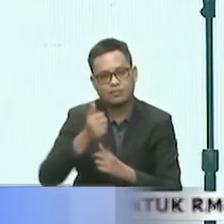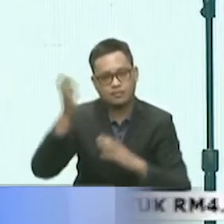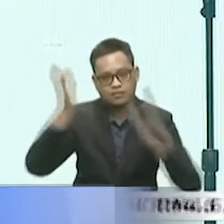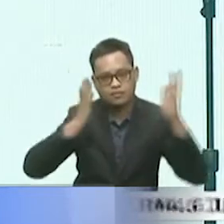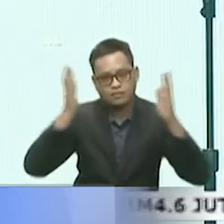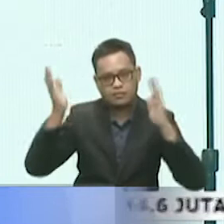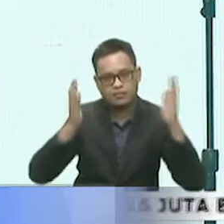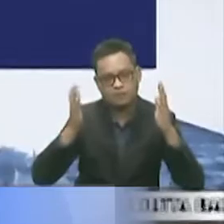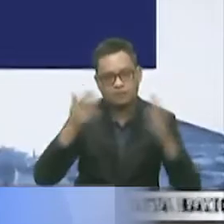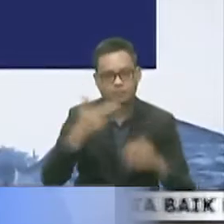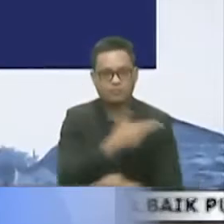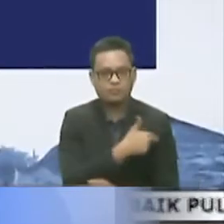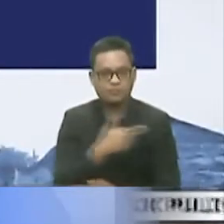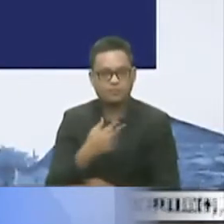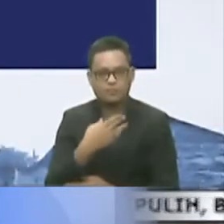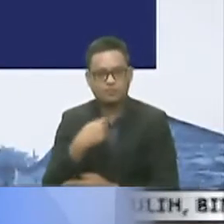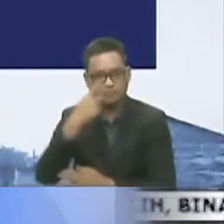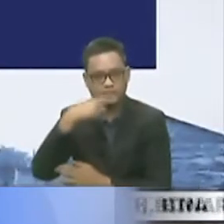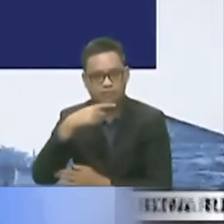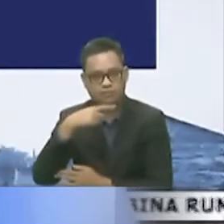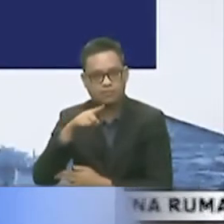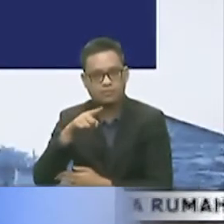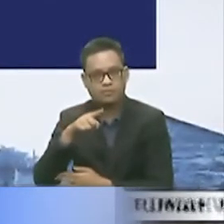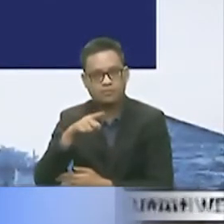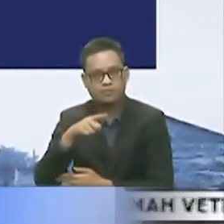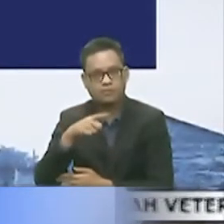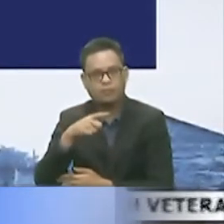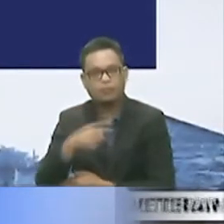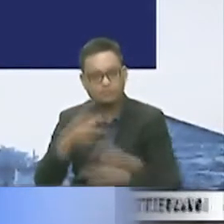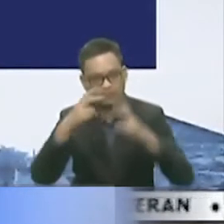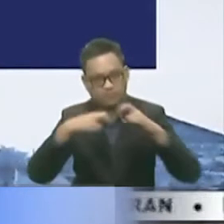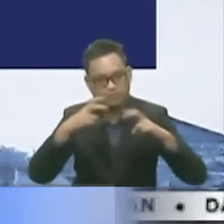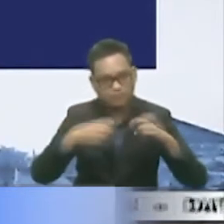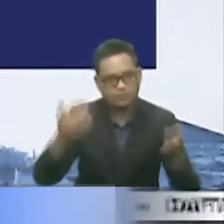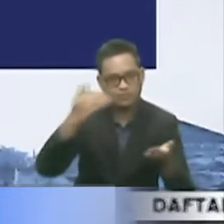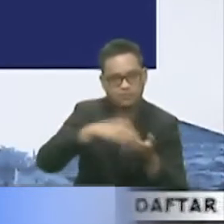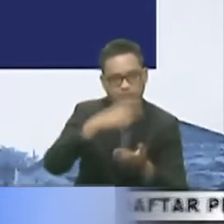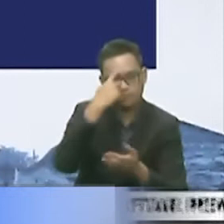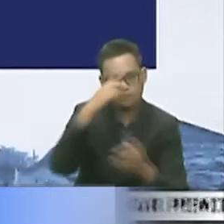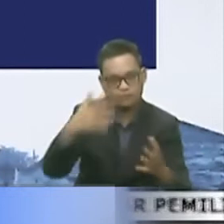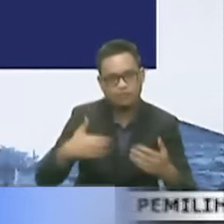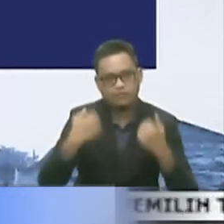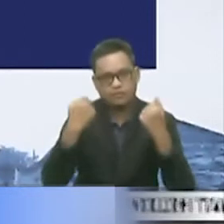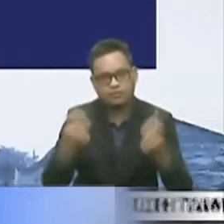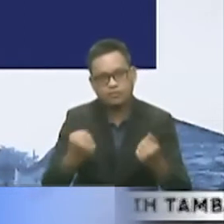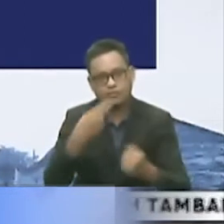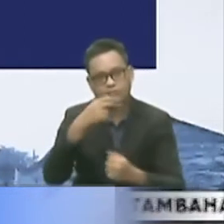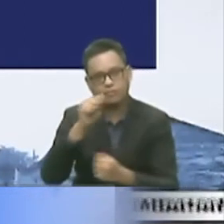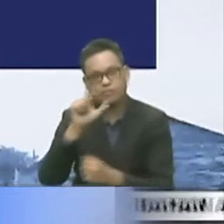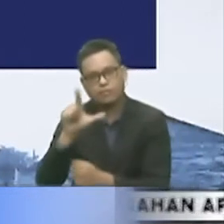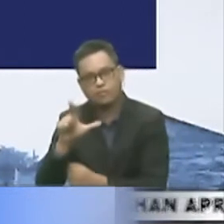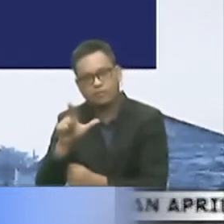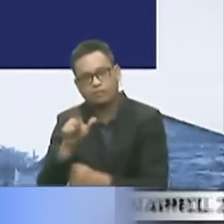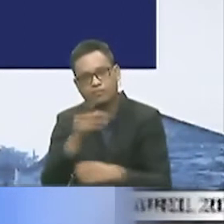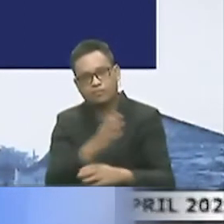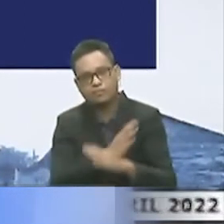席部长的联邦级别委员会，商讨沙巴子民在1963年马来西亚契约条款下应享有的权益和